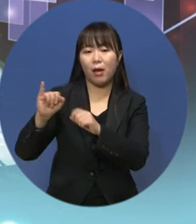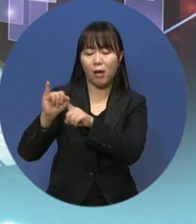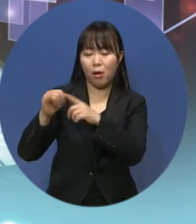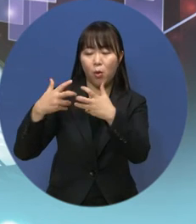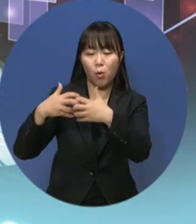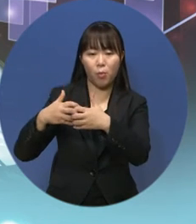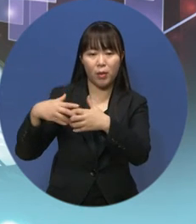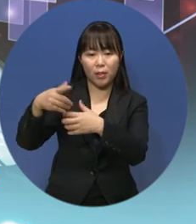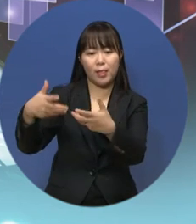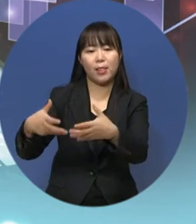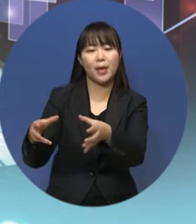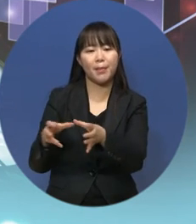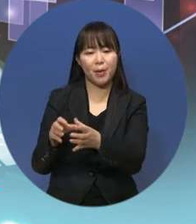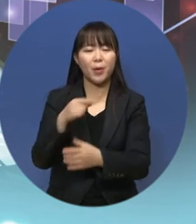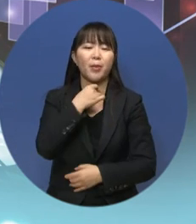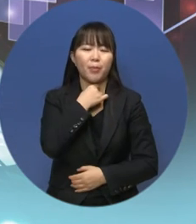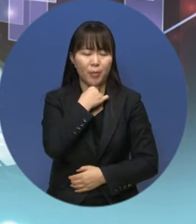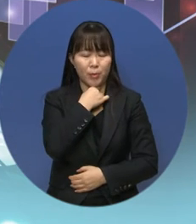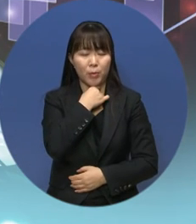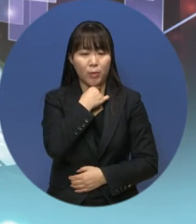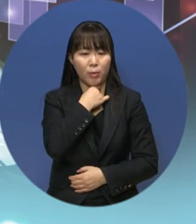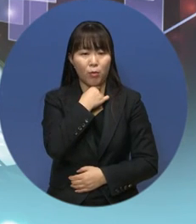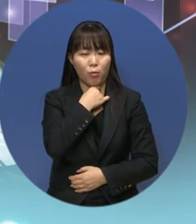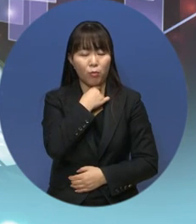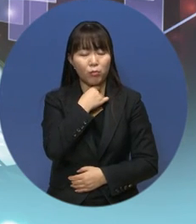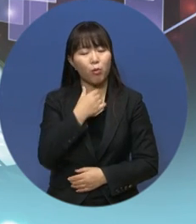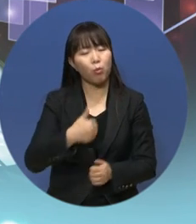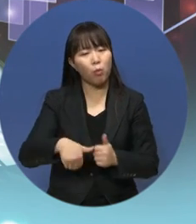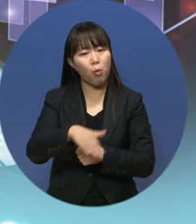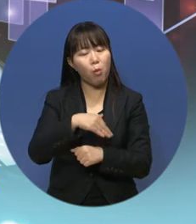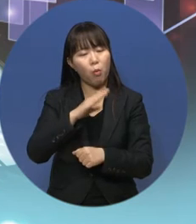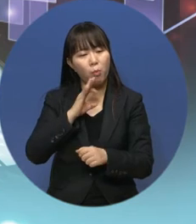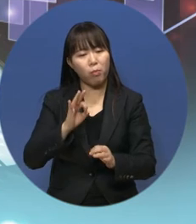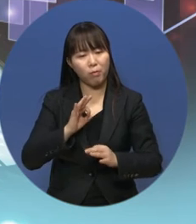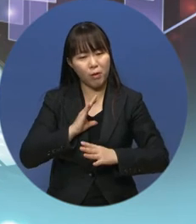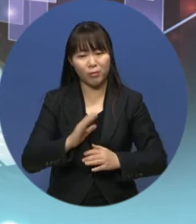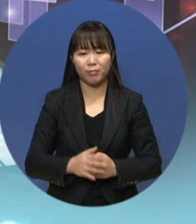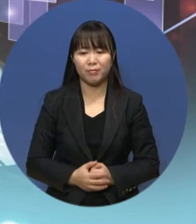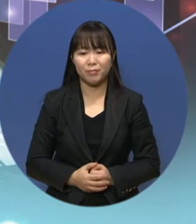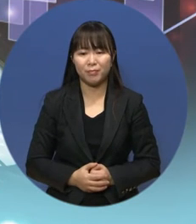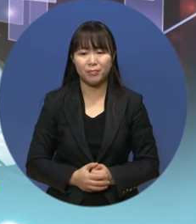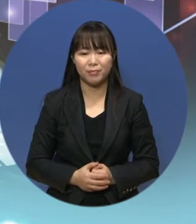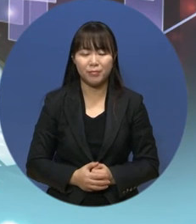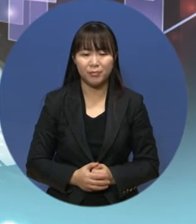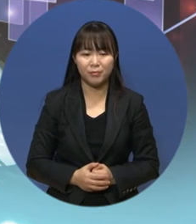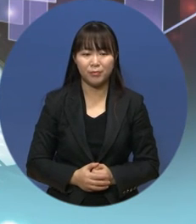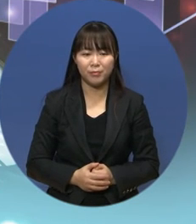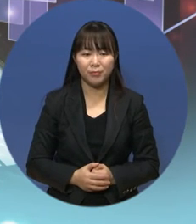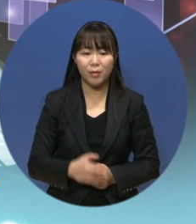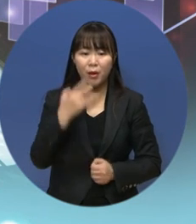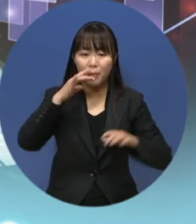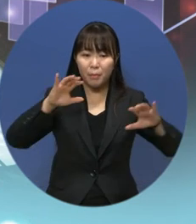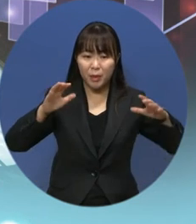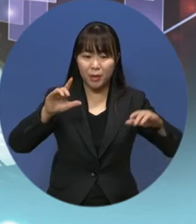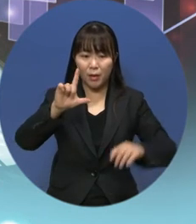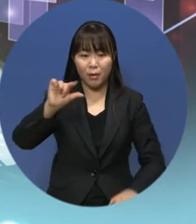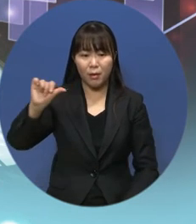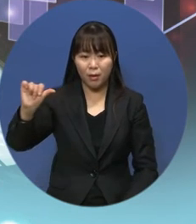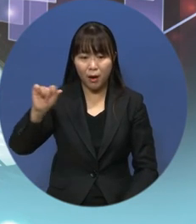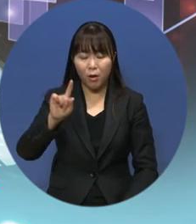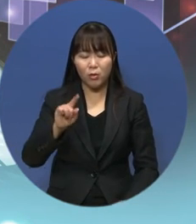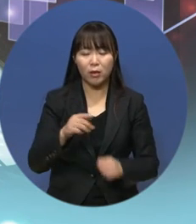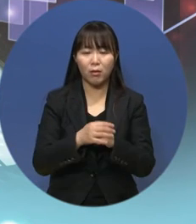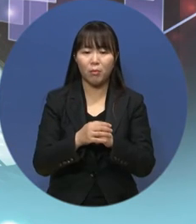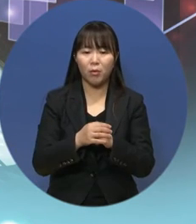로봇 팀을 희망하고 있다는 놀라운 현실입니다 미국 라스베가스 의한